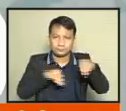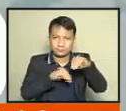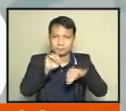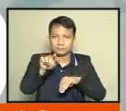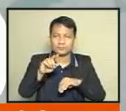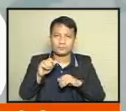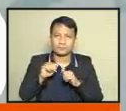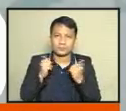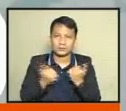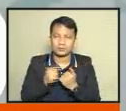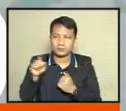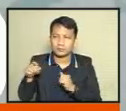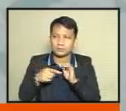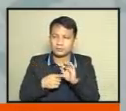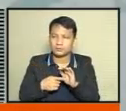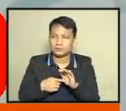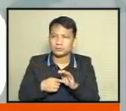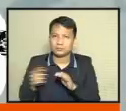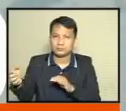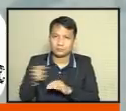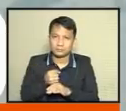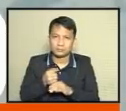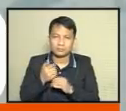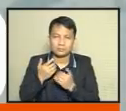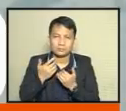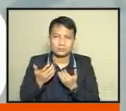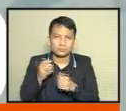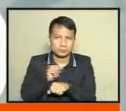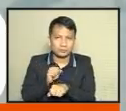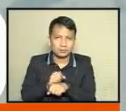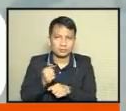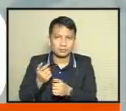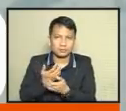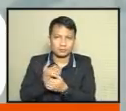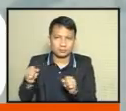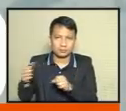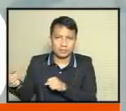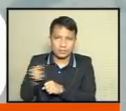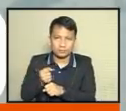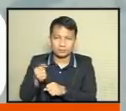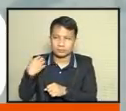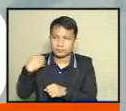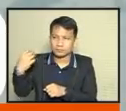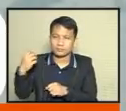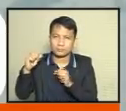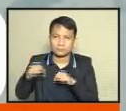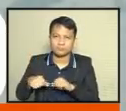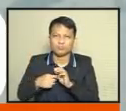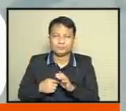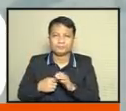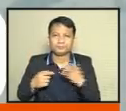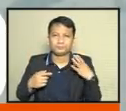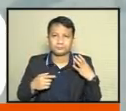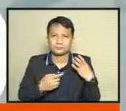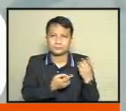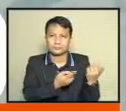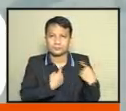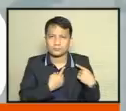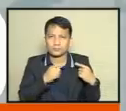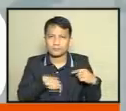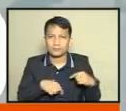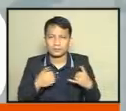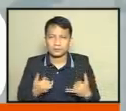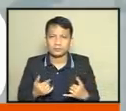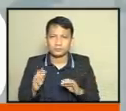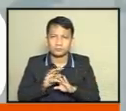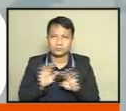counterpart namin sa Saudi, sir, para namin yung worker immediately ma-pull out doon sa employer. Kaya lang inaantay ko pa po yung response ngayon